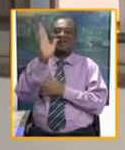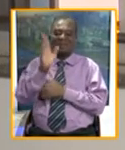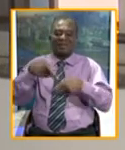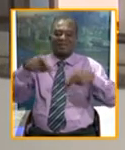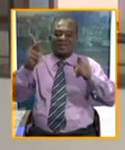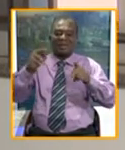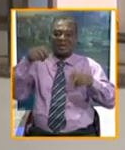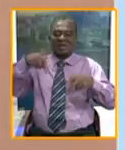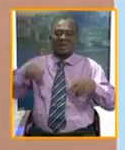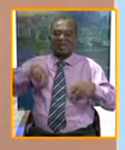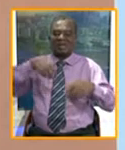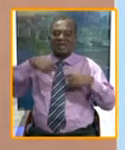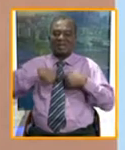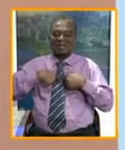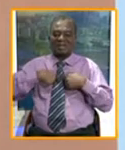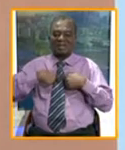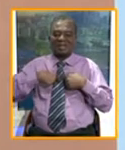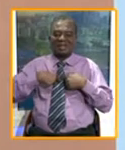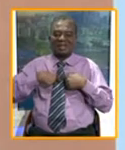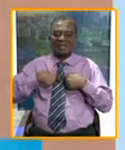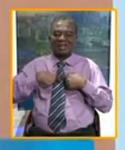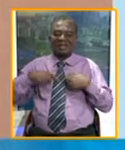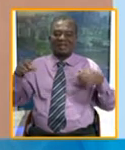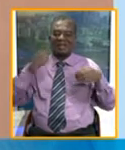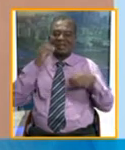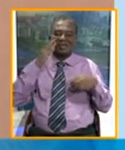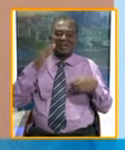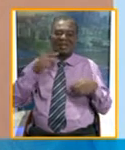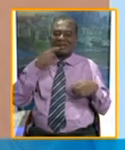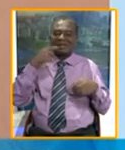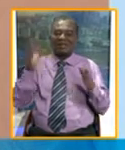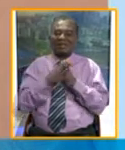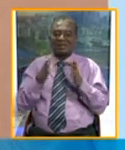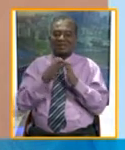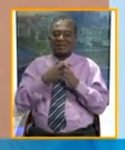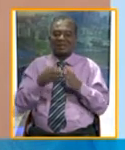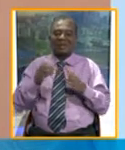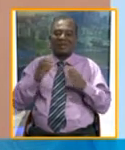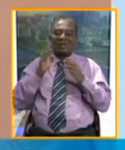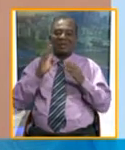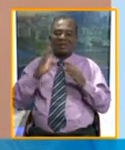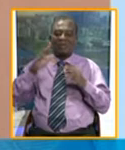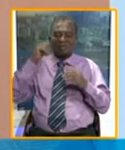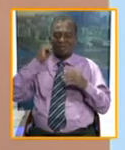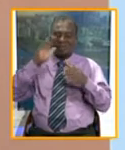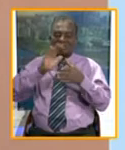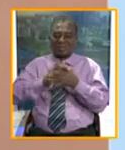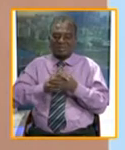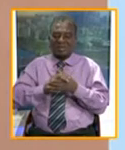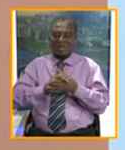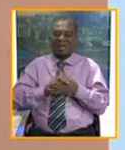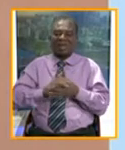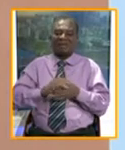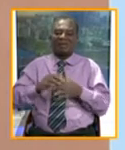avoir l'appartement. Je félicite mon mari d'abord qui m'a offert une grande maison. Un toit à Abidjan, ce n'est pas